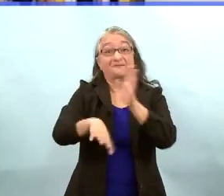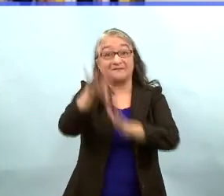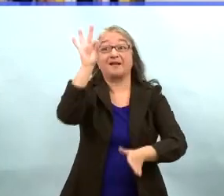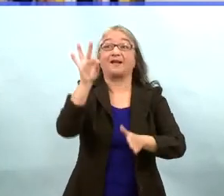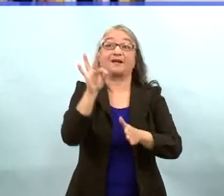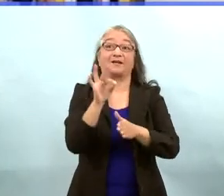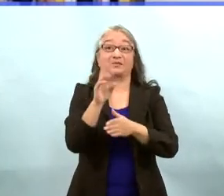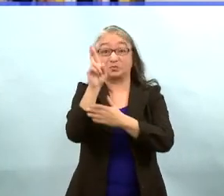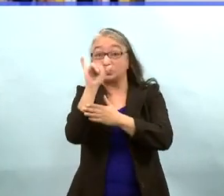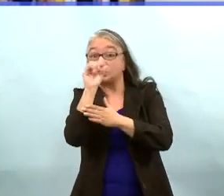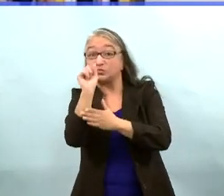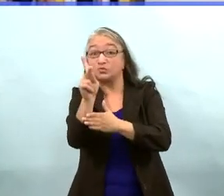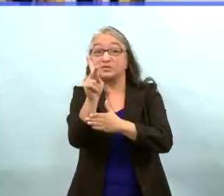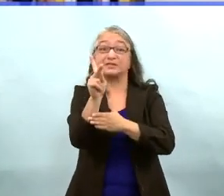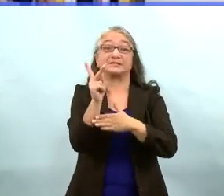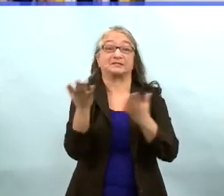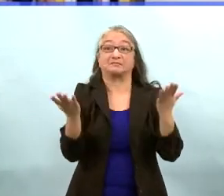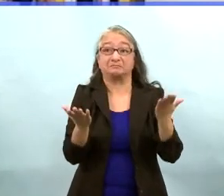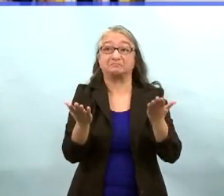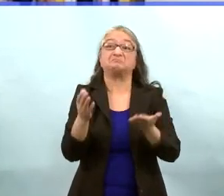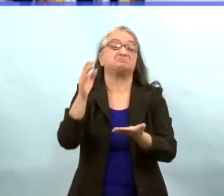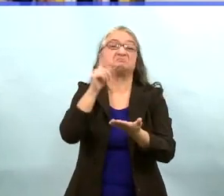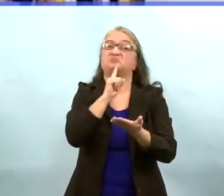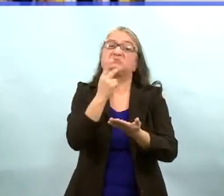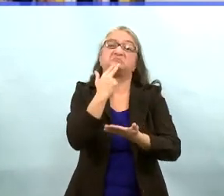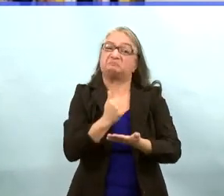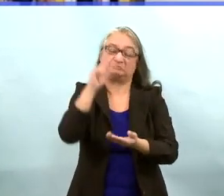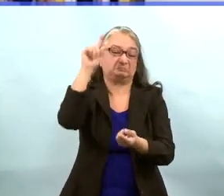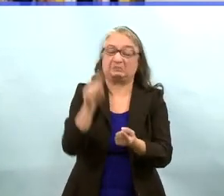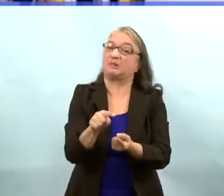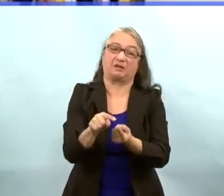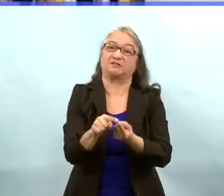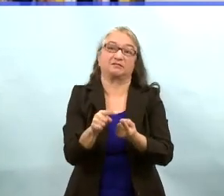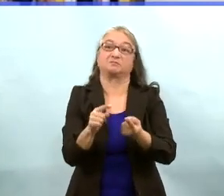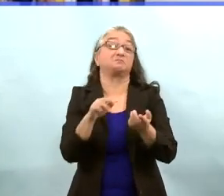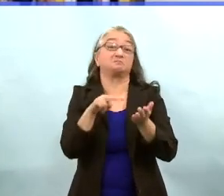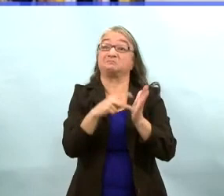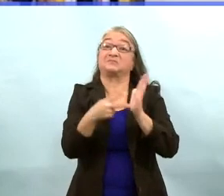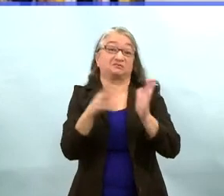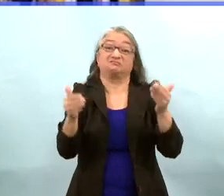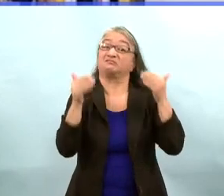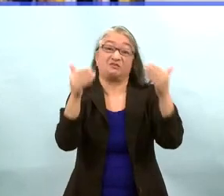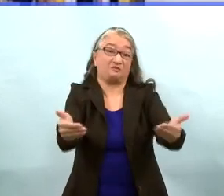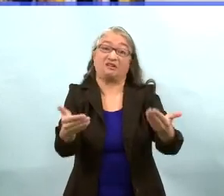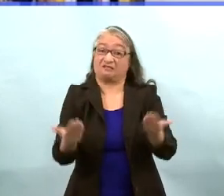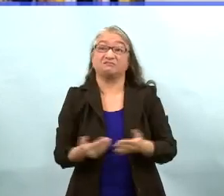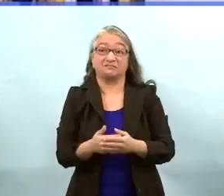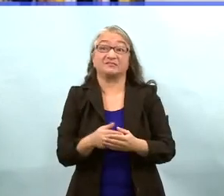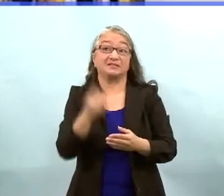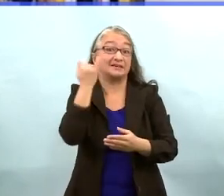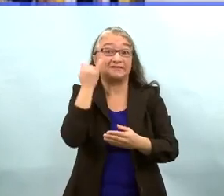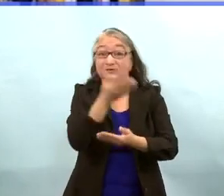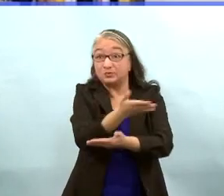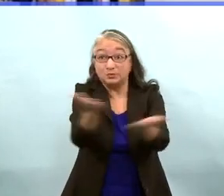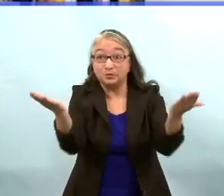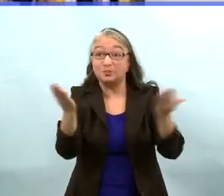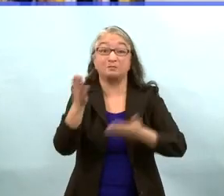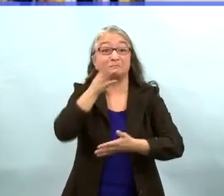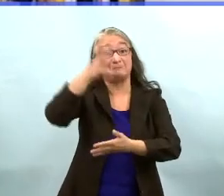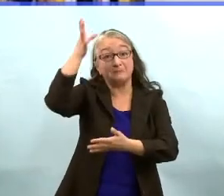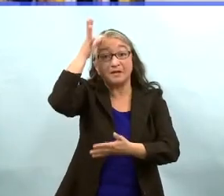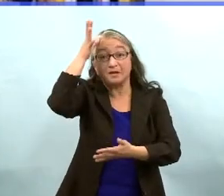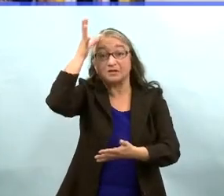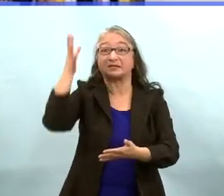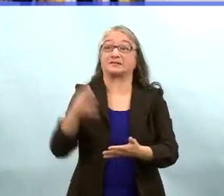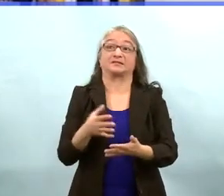vaccin pour ce groupe d'âge. Donc, si vous êtes un parent ou un fournisseur de soins des jeunes enfants, des enfants de groupe de 5 à 11 ans, eh bien, ce